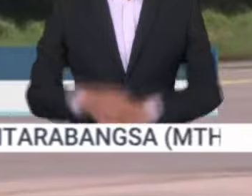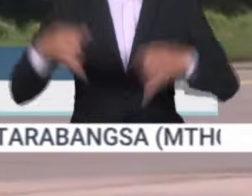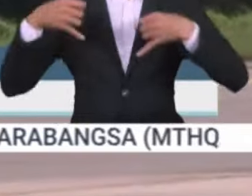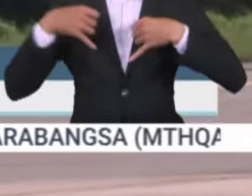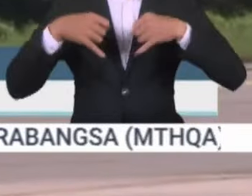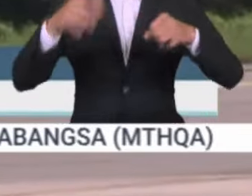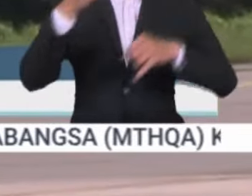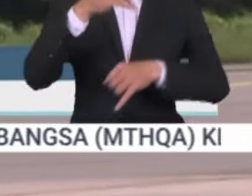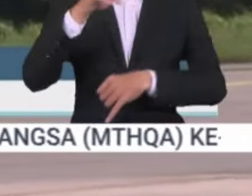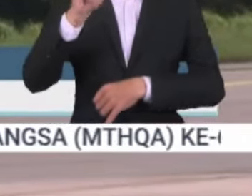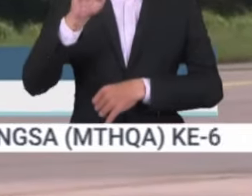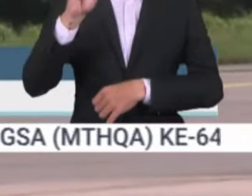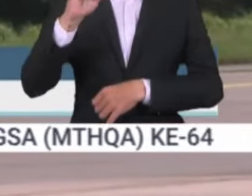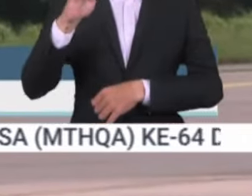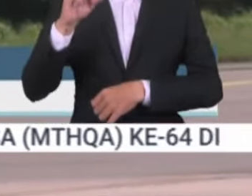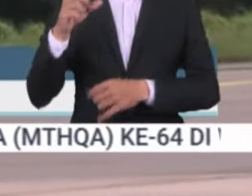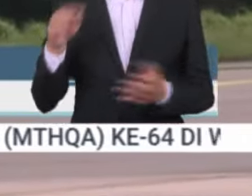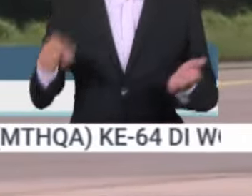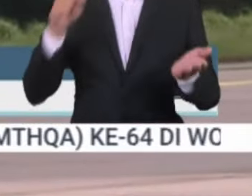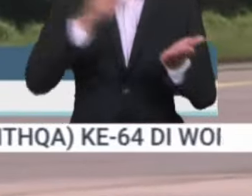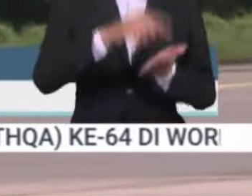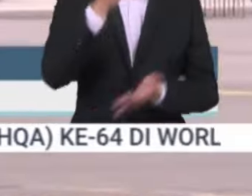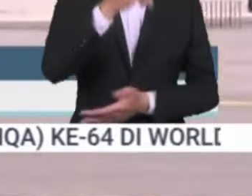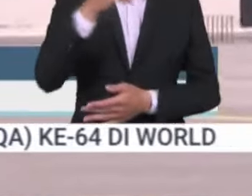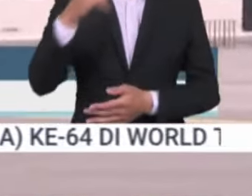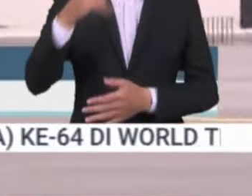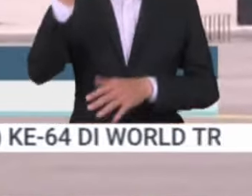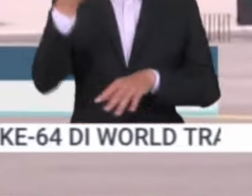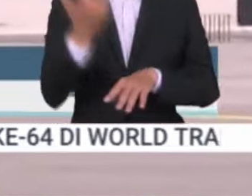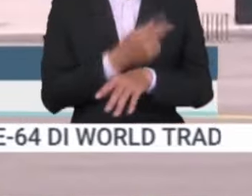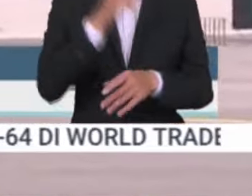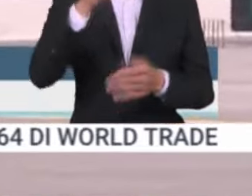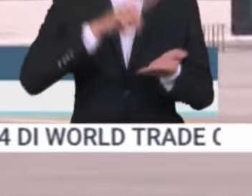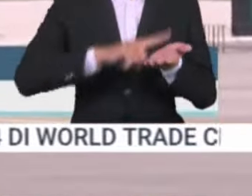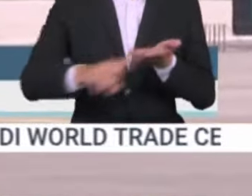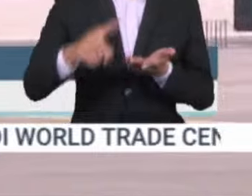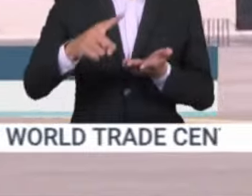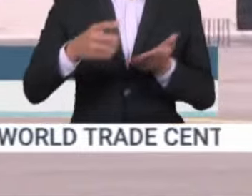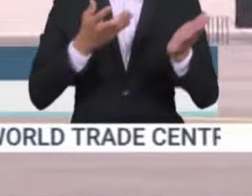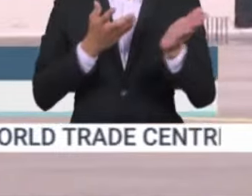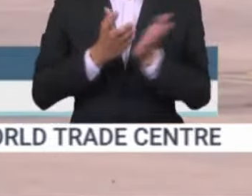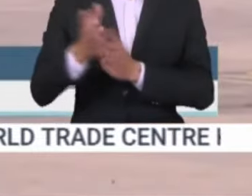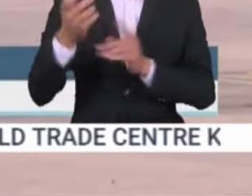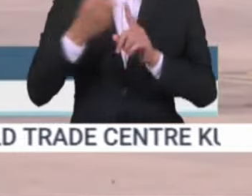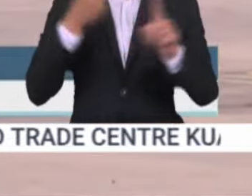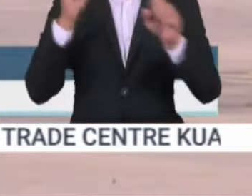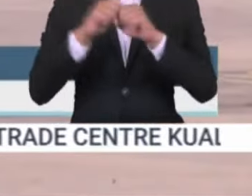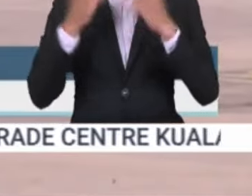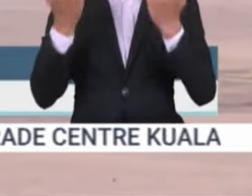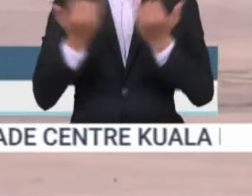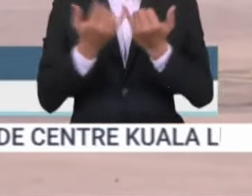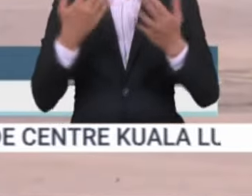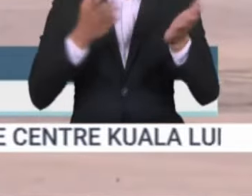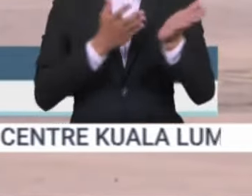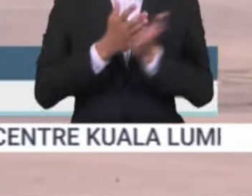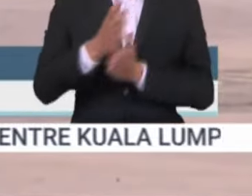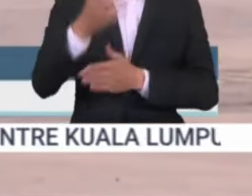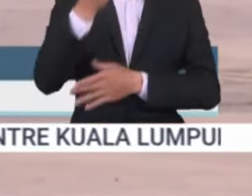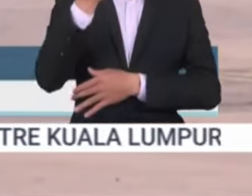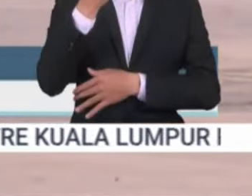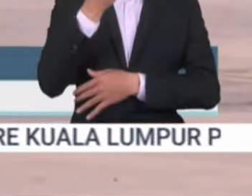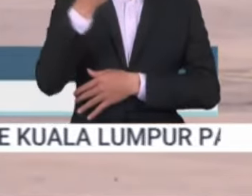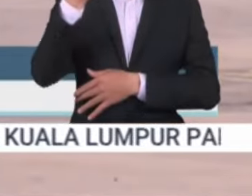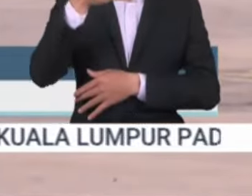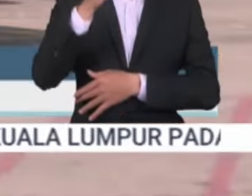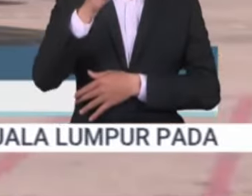Laluan Kunming Kota Kinabalu beroperasi 3 kali seminggu melengkapkan laluan terus syarikat penerbangan tersebut ke Hong Kong, Guangzhou,